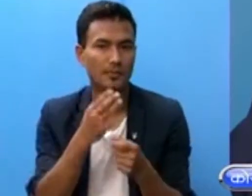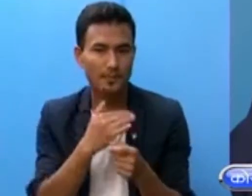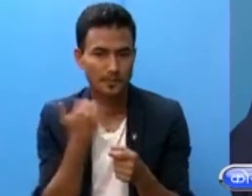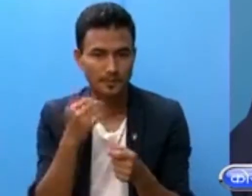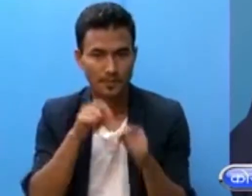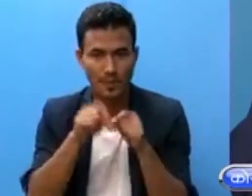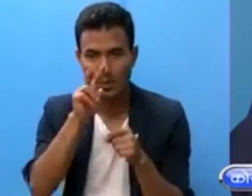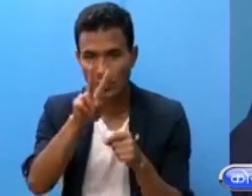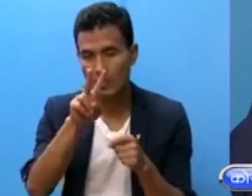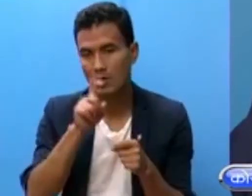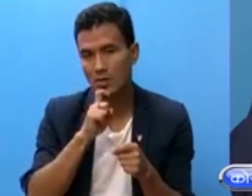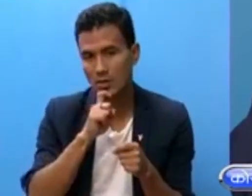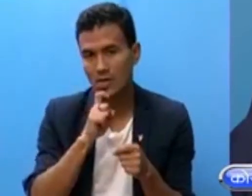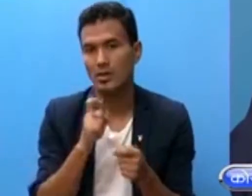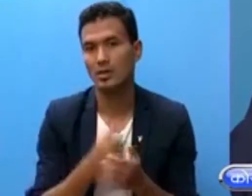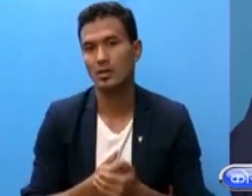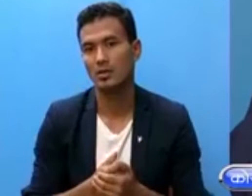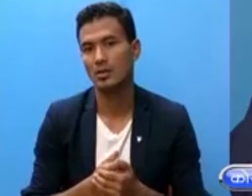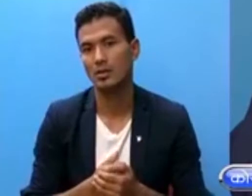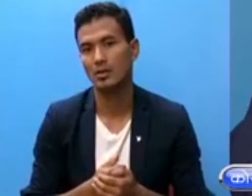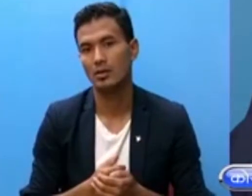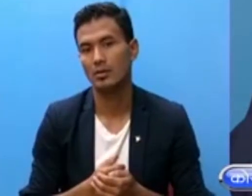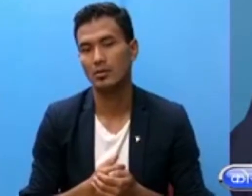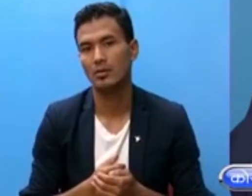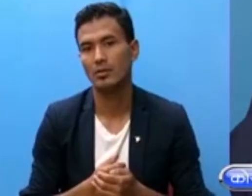असार 2 नै